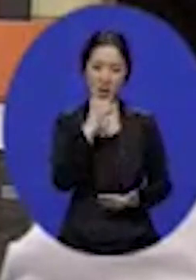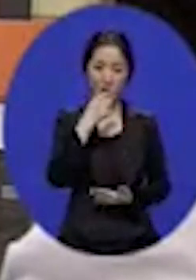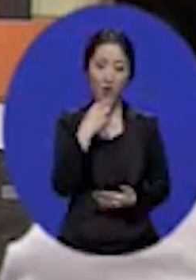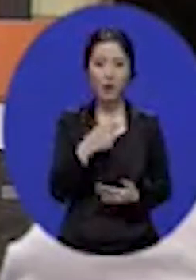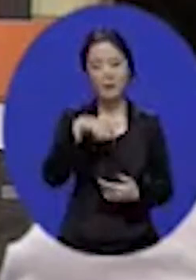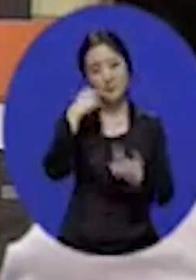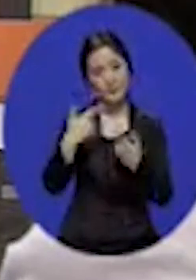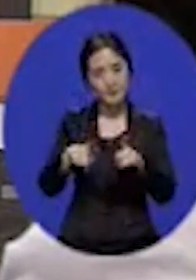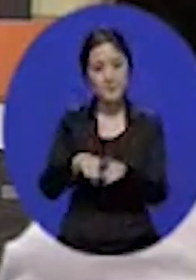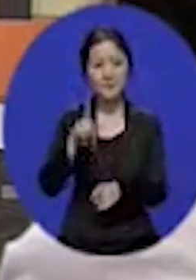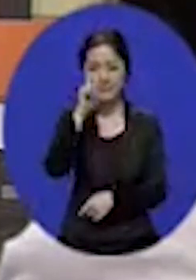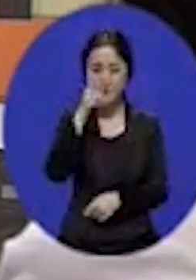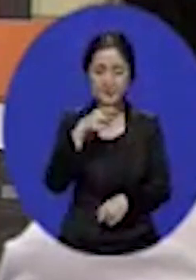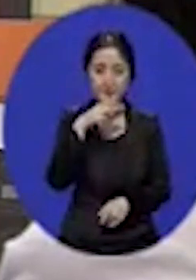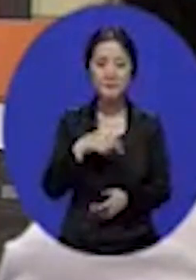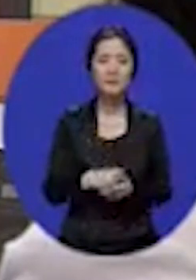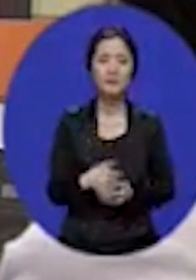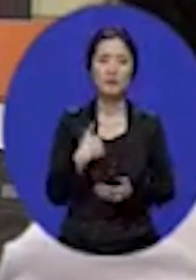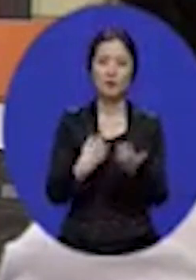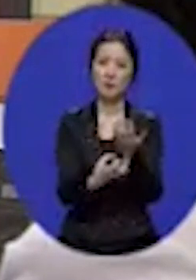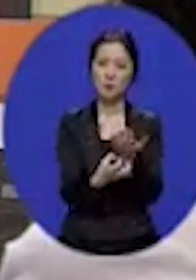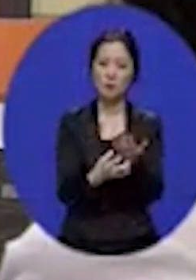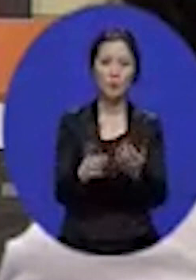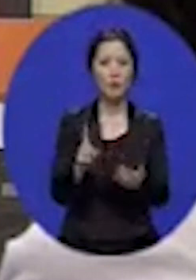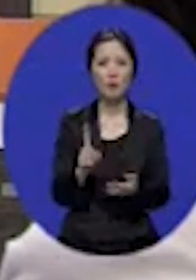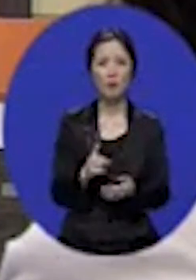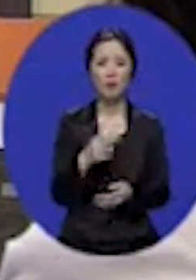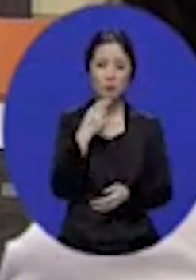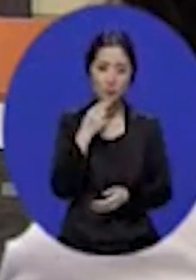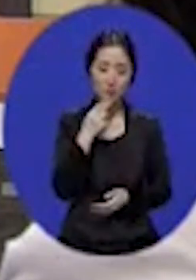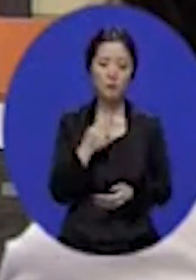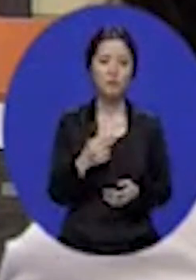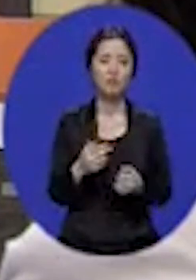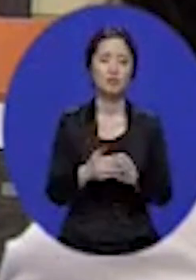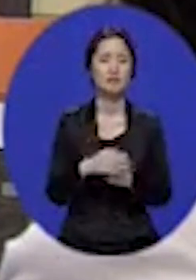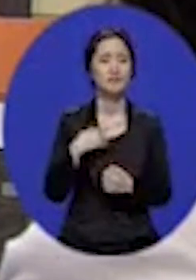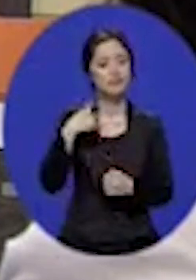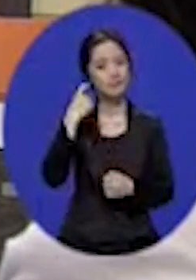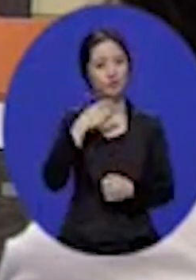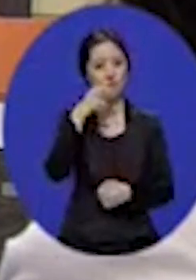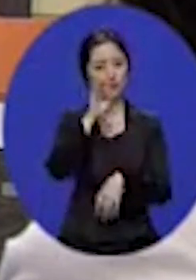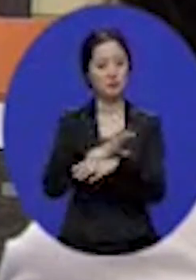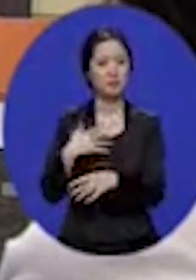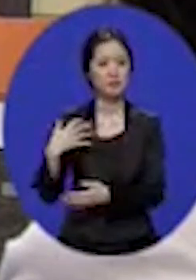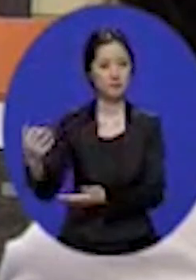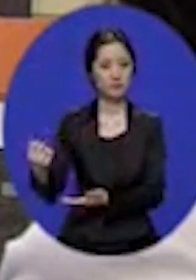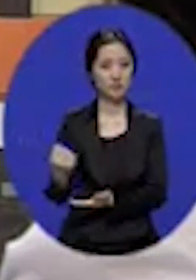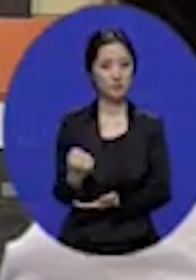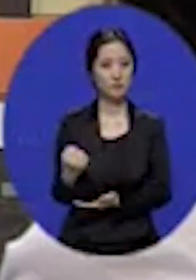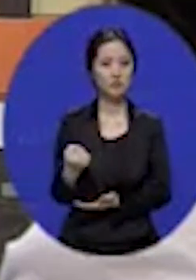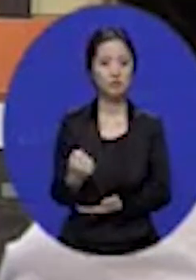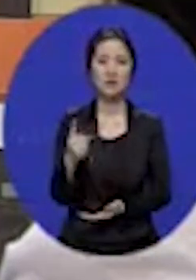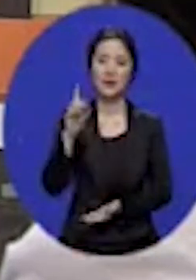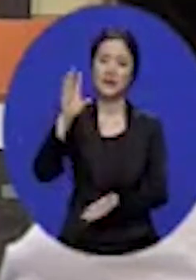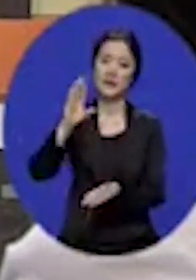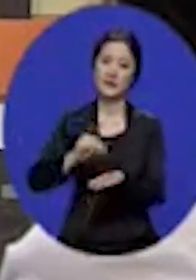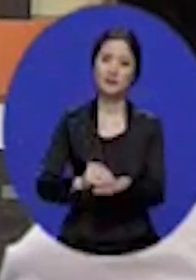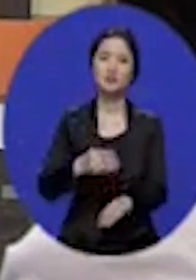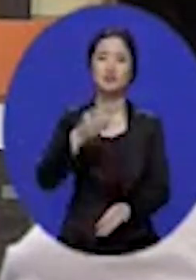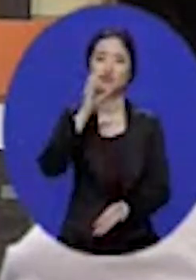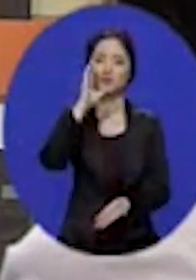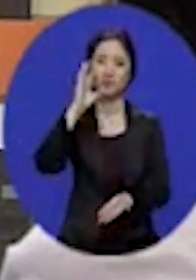먹을 사람도 없고 누구를 위해서 밥할 사람도 없고 그래서 그때 제가 그 술을 사갖고 들어가서 한 병을 다 먹고 막